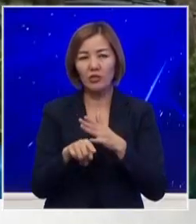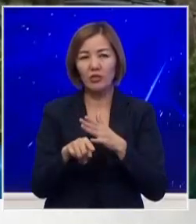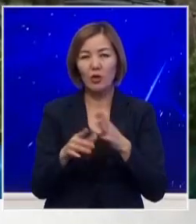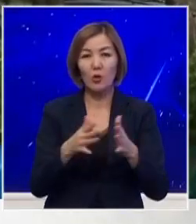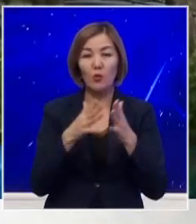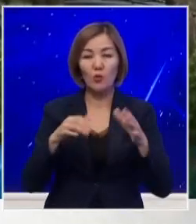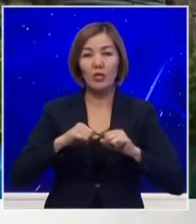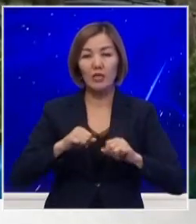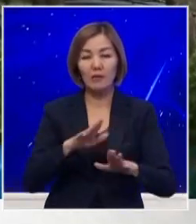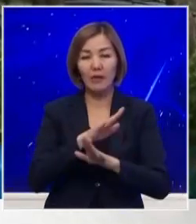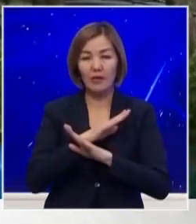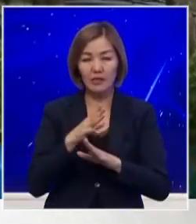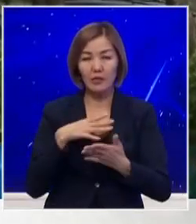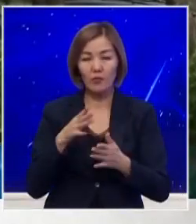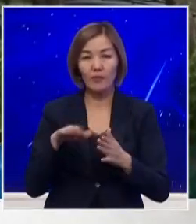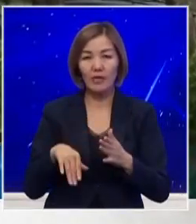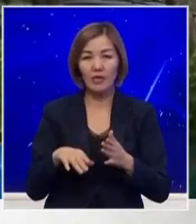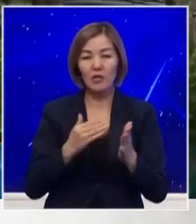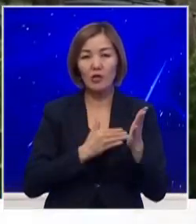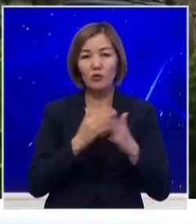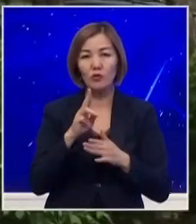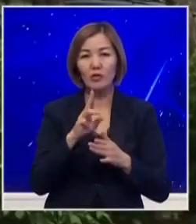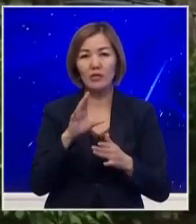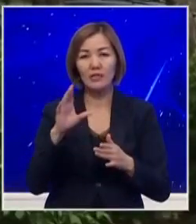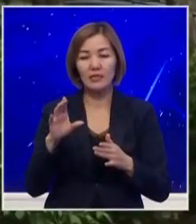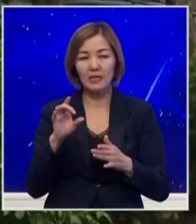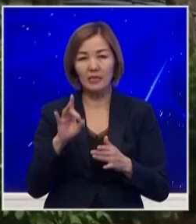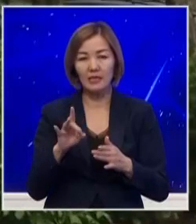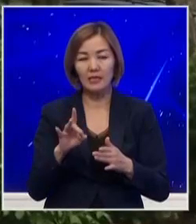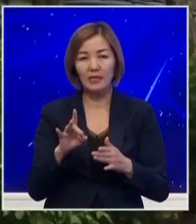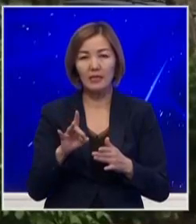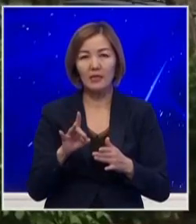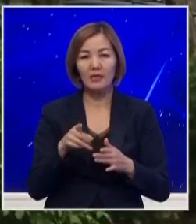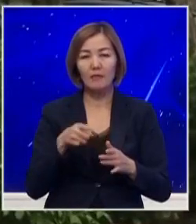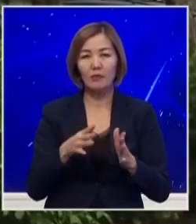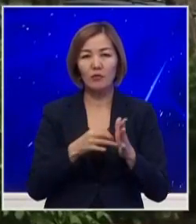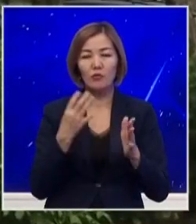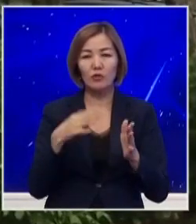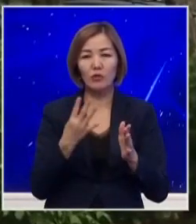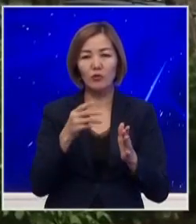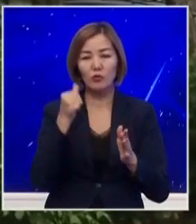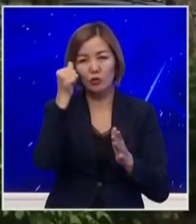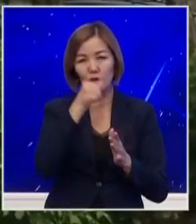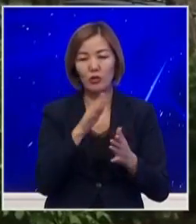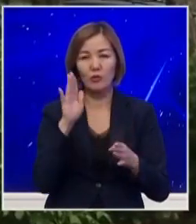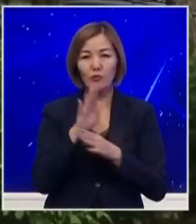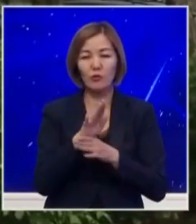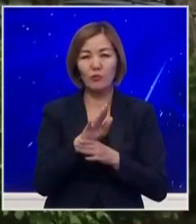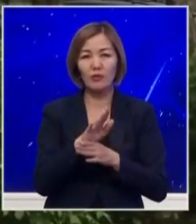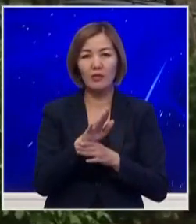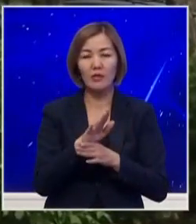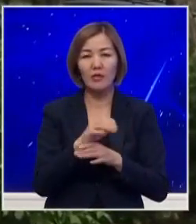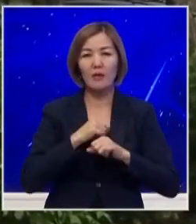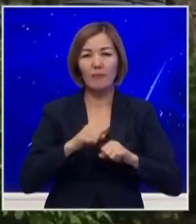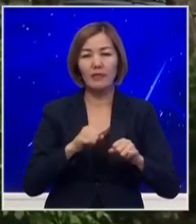үлкен ерлікпен қаза тауып, кейін жоғары КСРО президиумының 1944 жылы қаулысымен Кеңес одағының батыры атағы